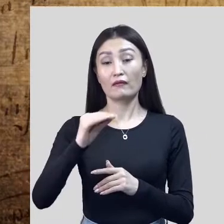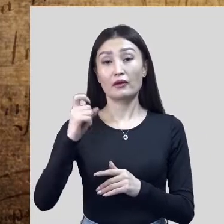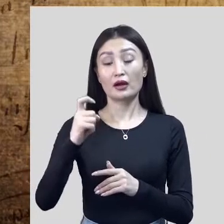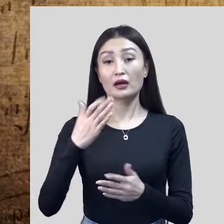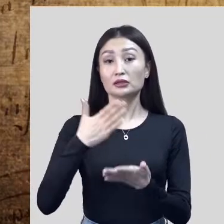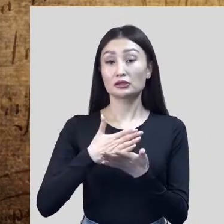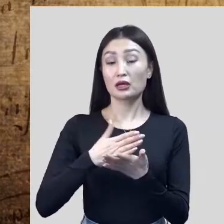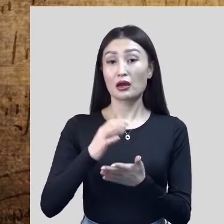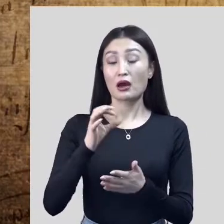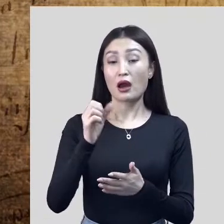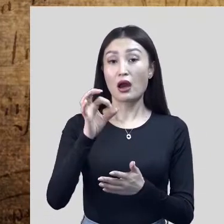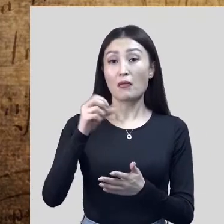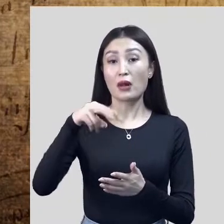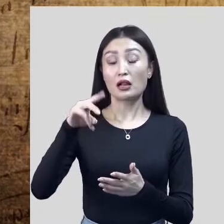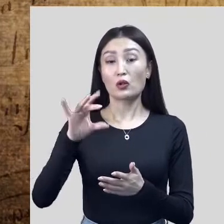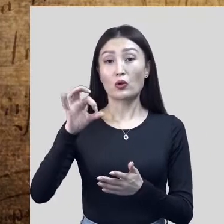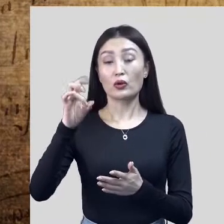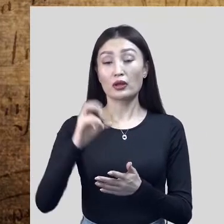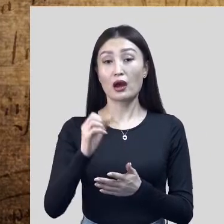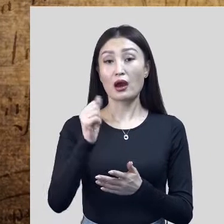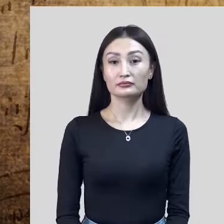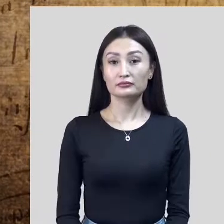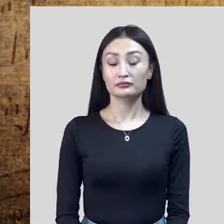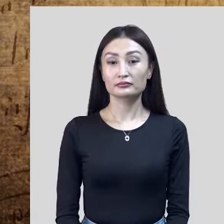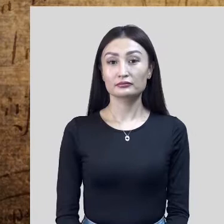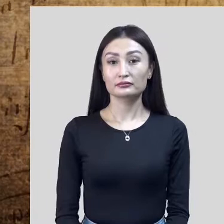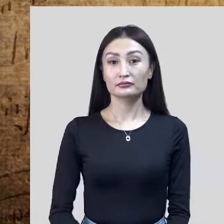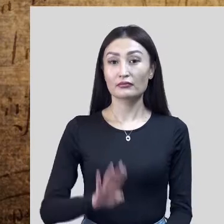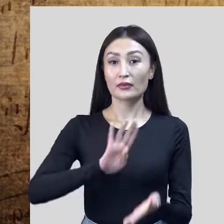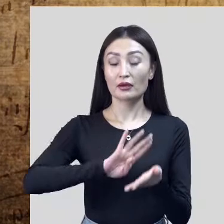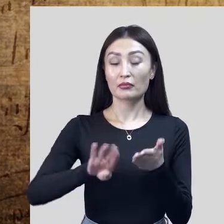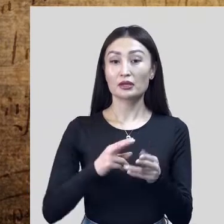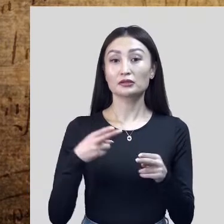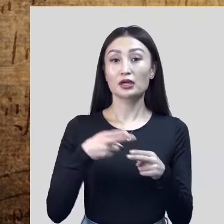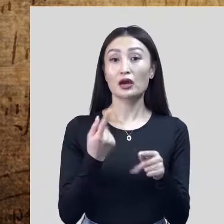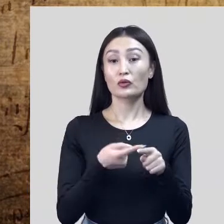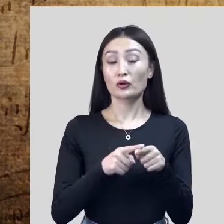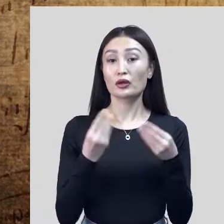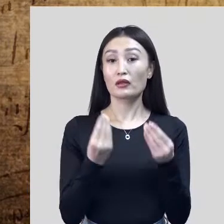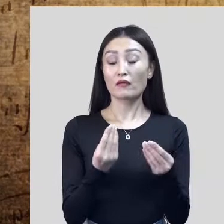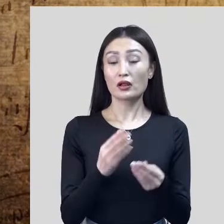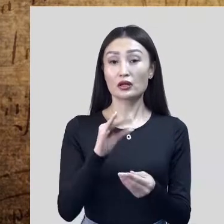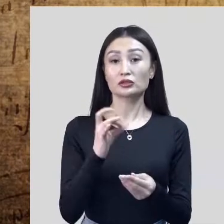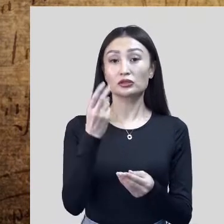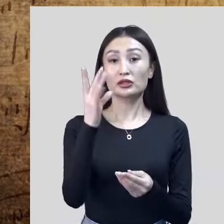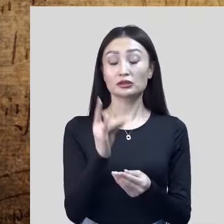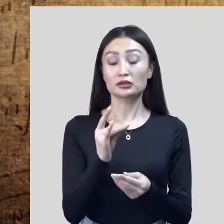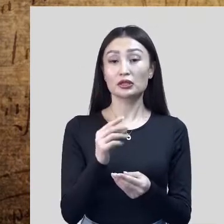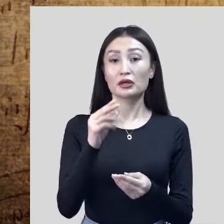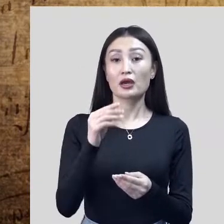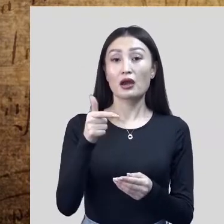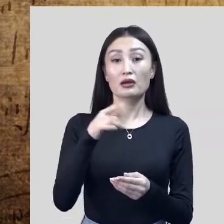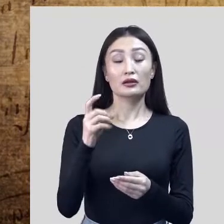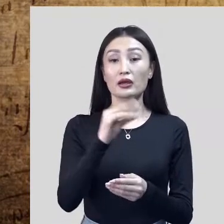находился храм Аполлона с оракулом этого бога. Без прорицаний, которые давала жрица Аполлона Пифия, греки